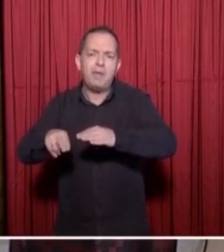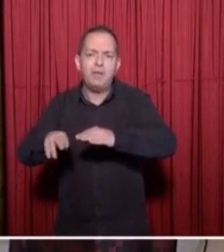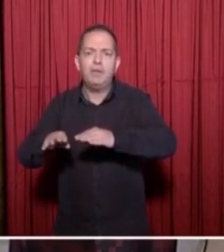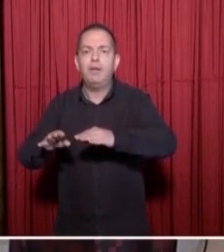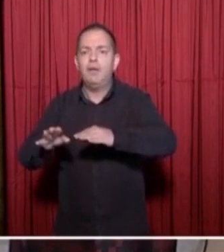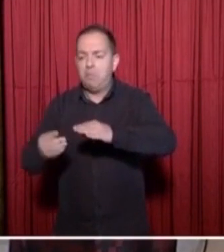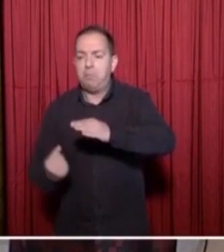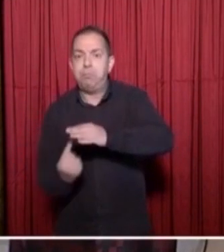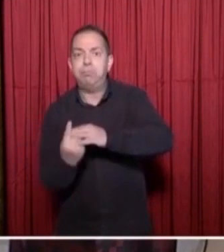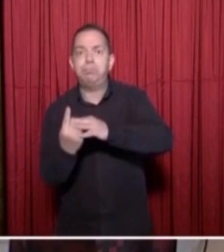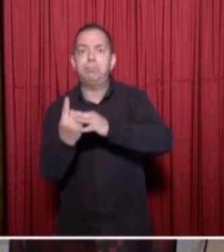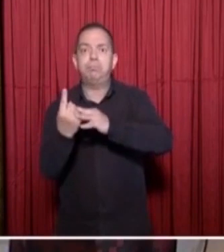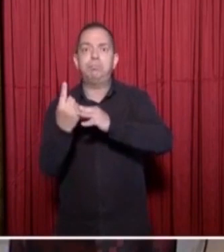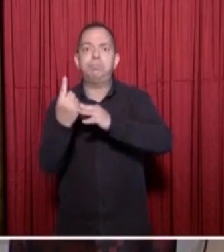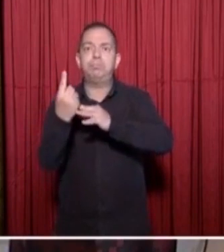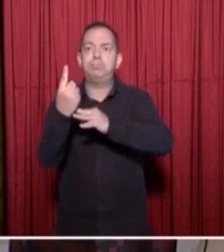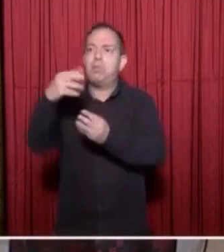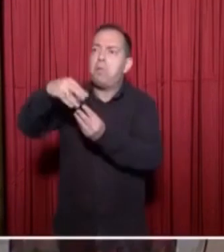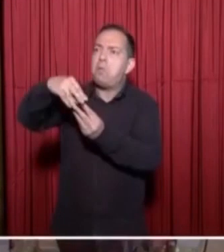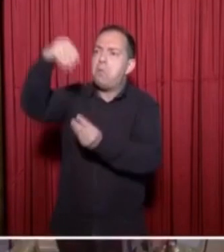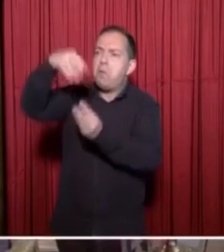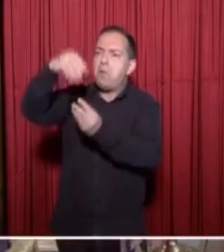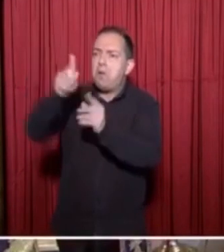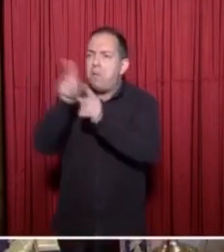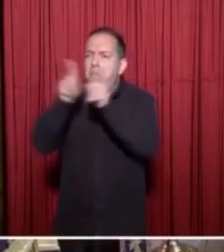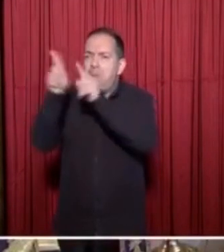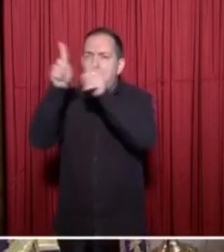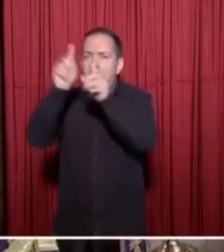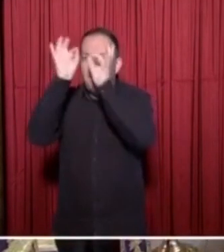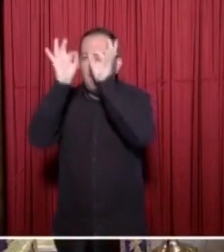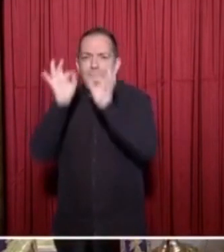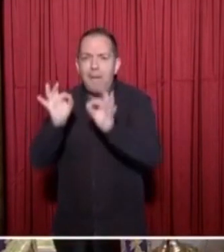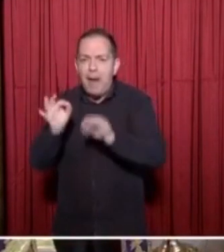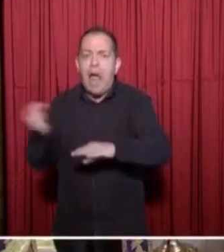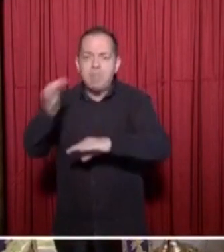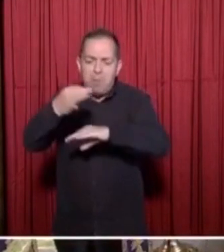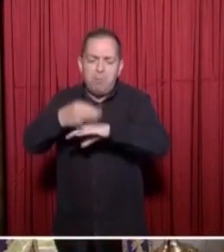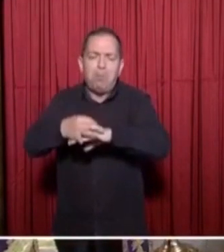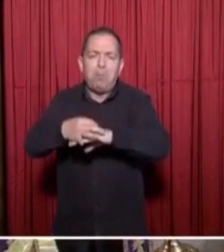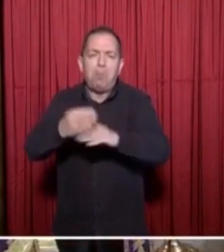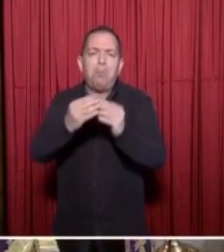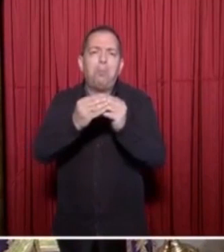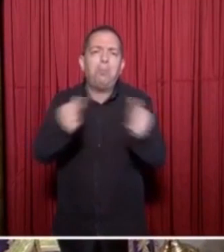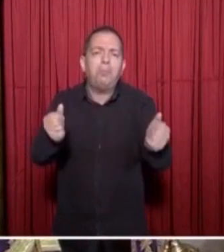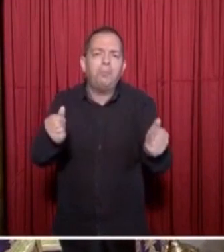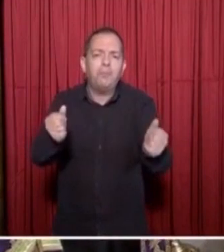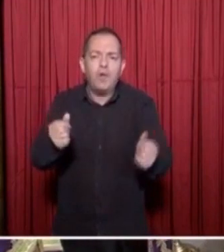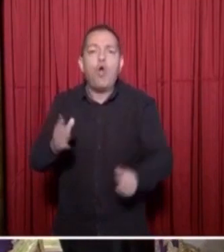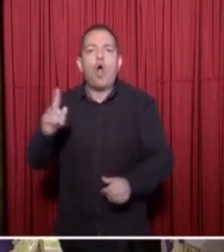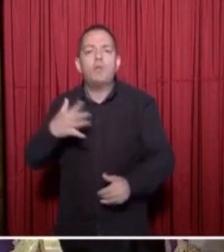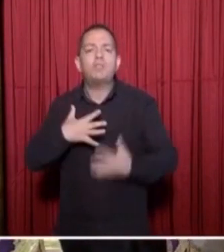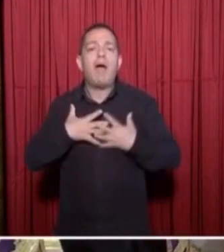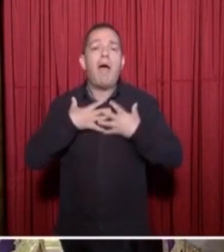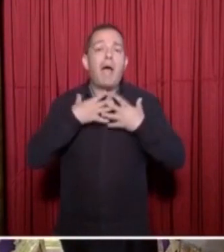μένει, εάν δε αποθάνει, πολλήν καρπών φέρει. Οφειλών την